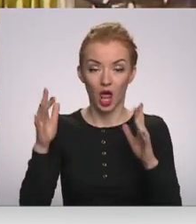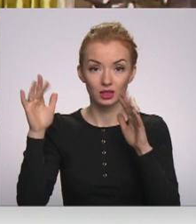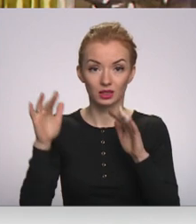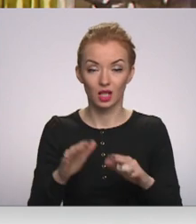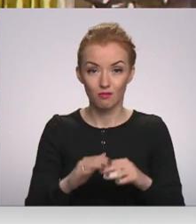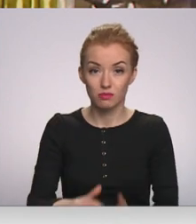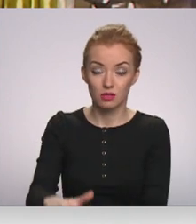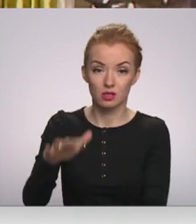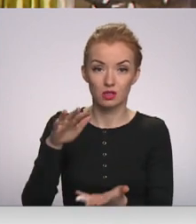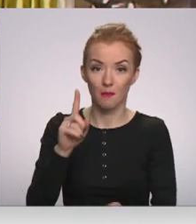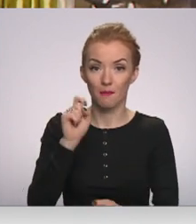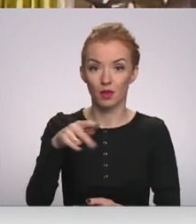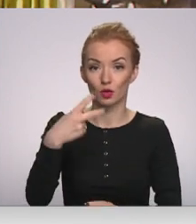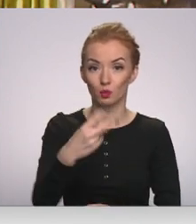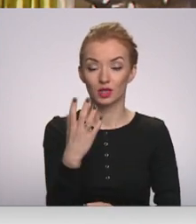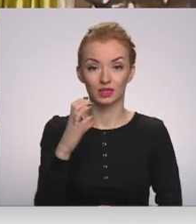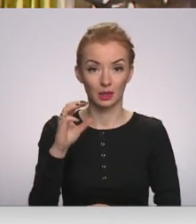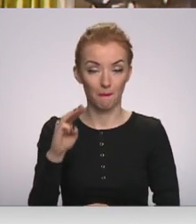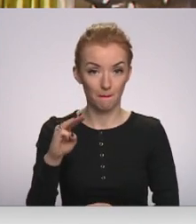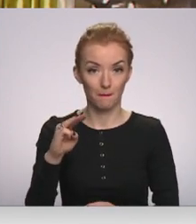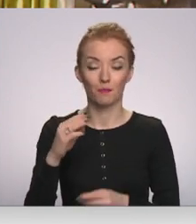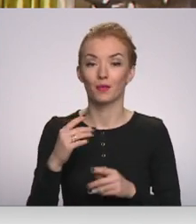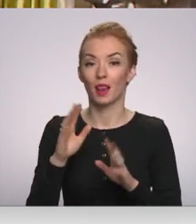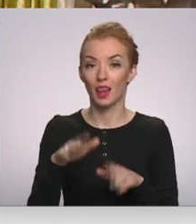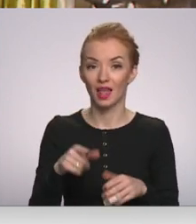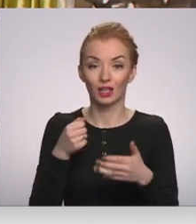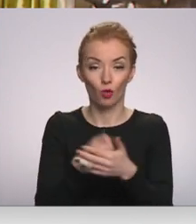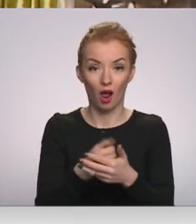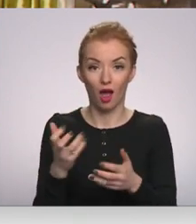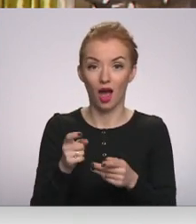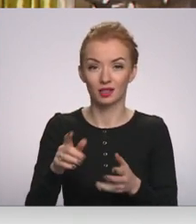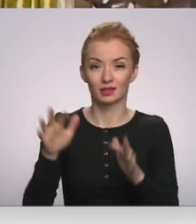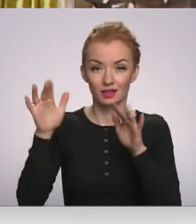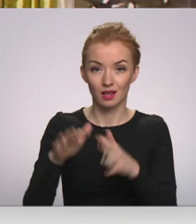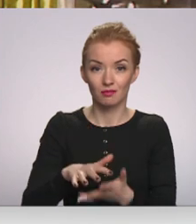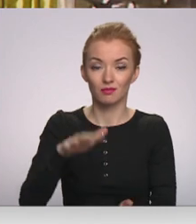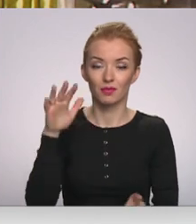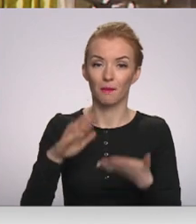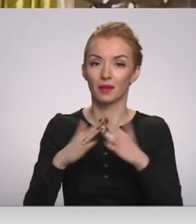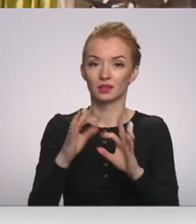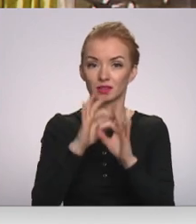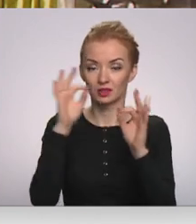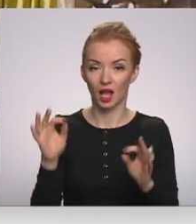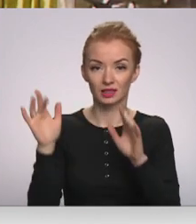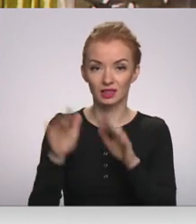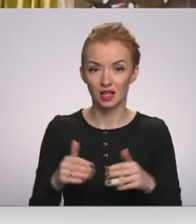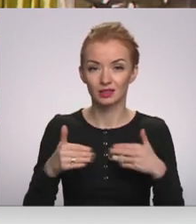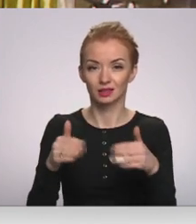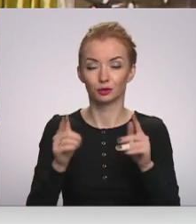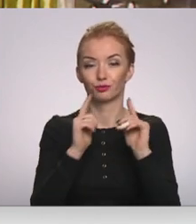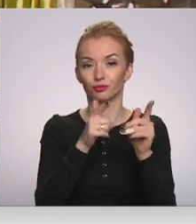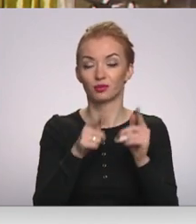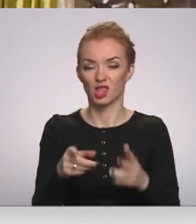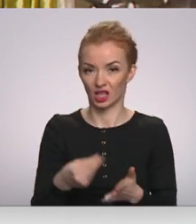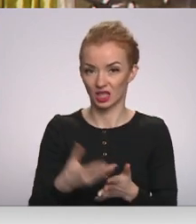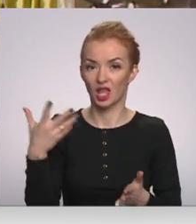vietām sasniedzot pat 25 cm biezumu. Lai tiktu galā ar sniega daudzumu, pilsētā ir sākti sniega izvešanas darbi. Tie gan